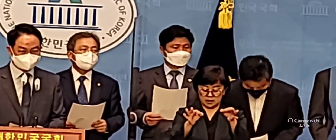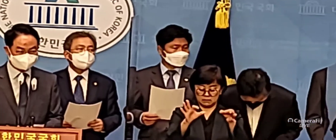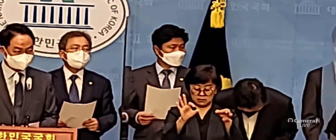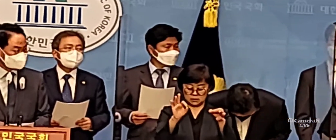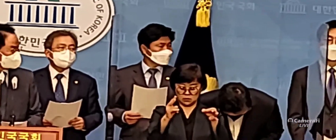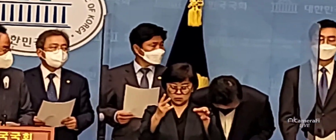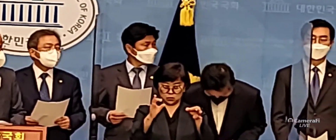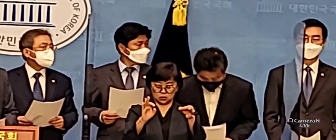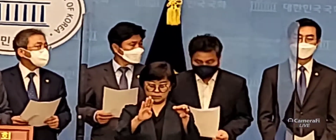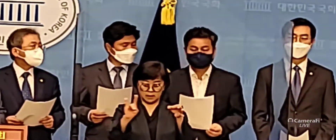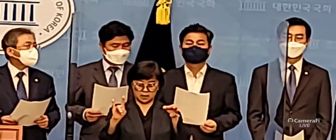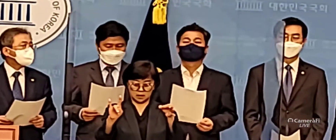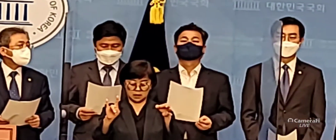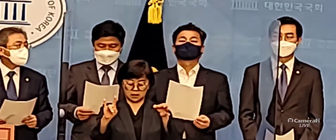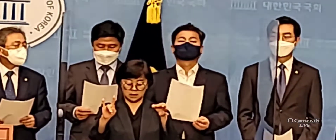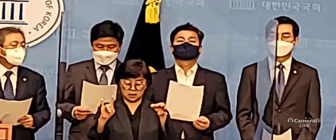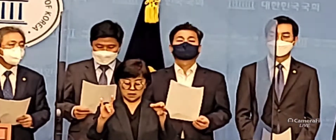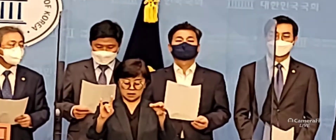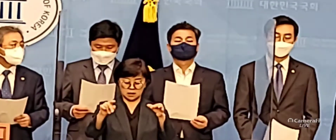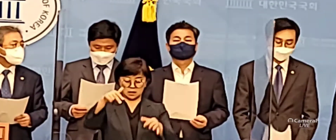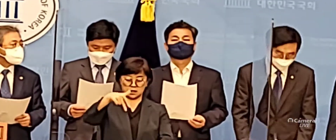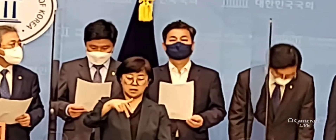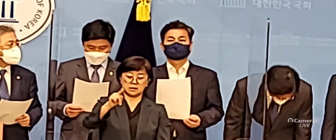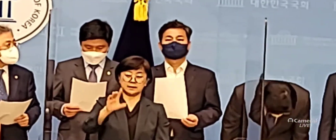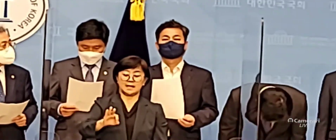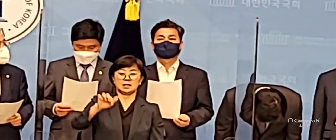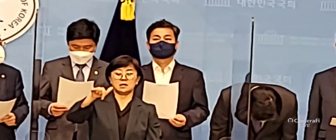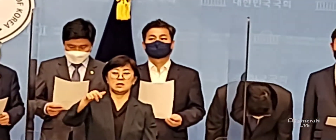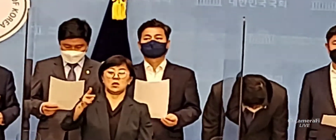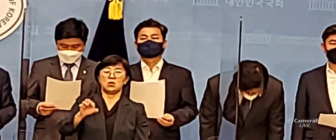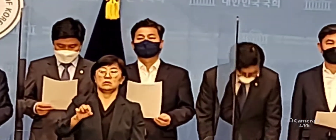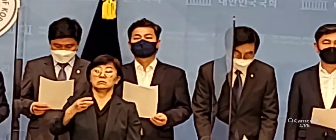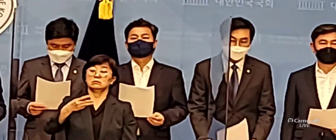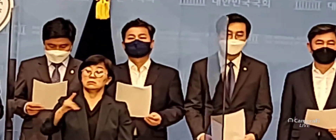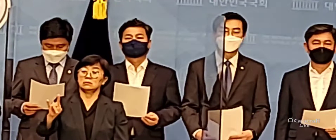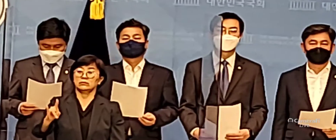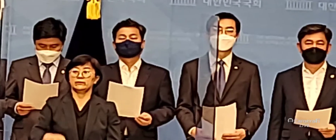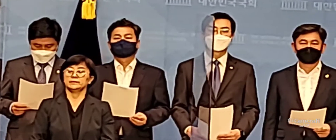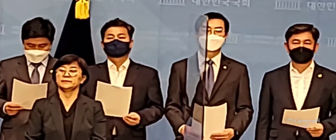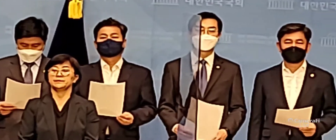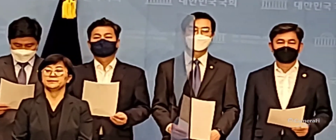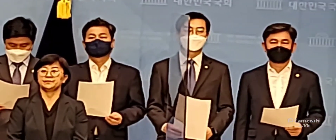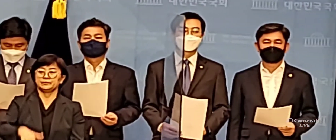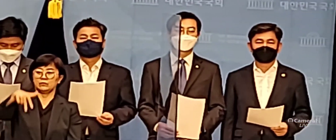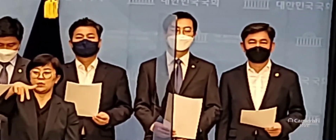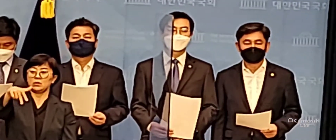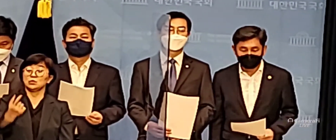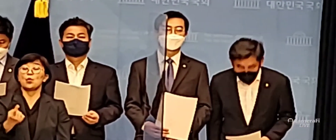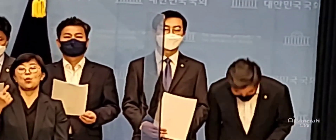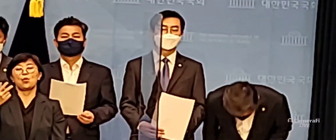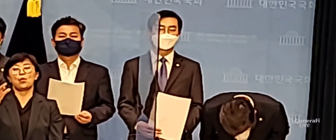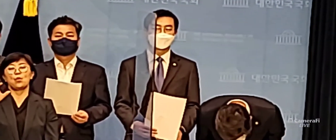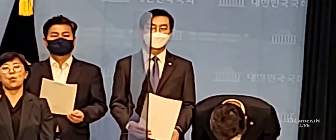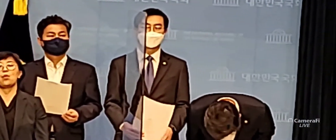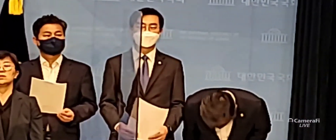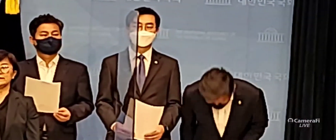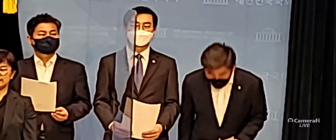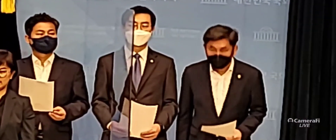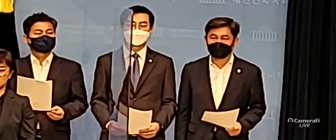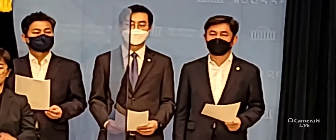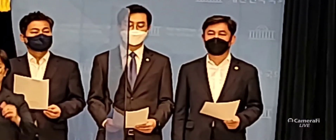김영배 의원님 참석해 주셨습니다. 장경태 의원님 참석해 주셨습니다. 조호석 의원님 참석해